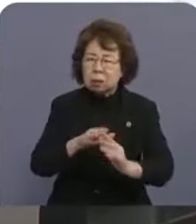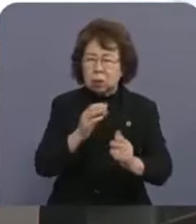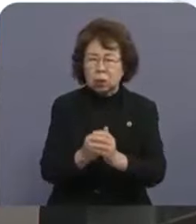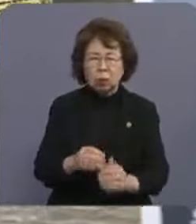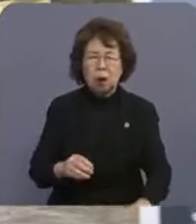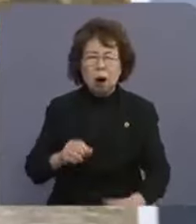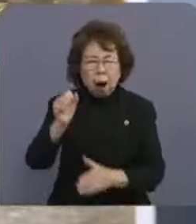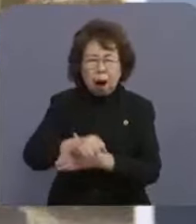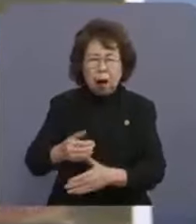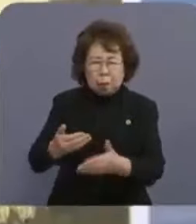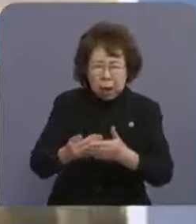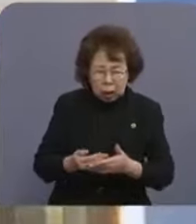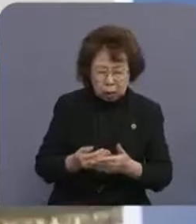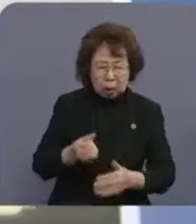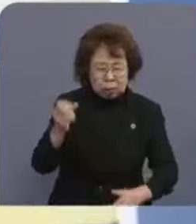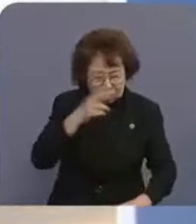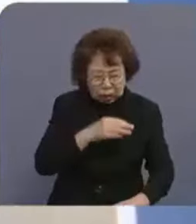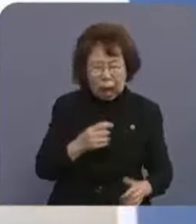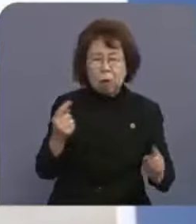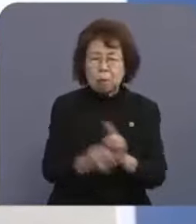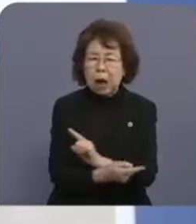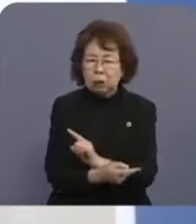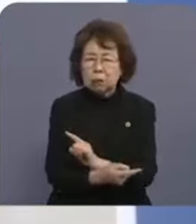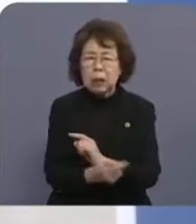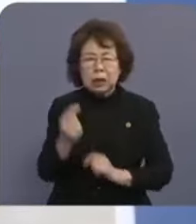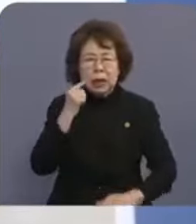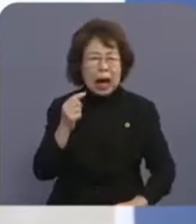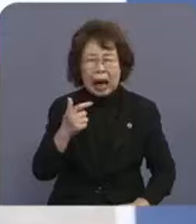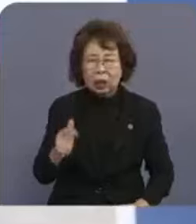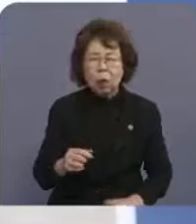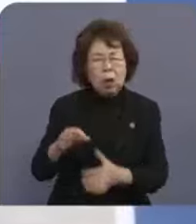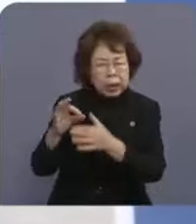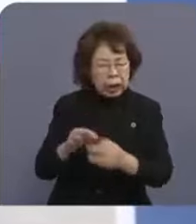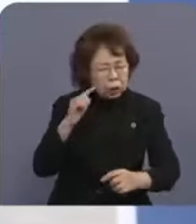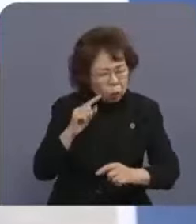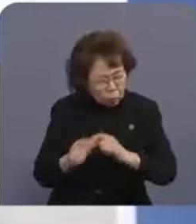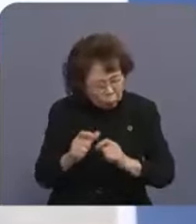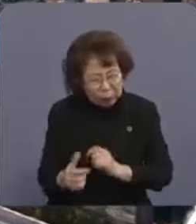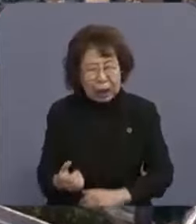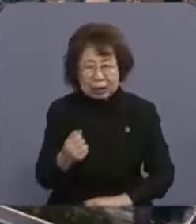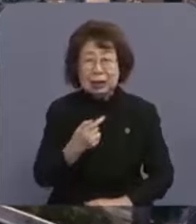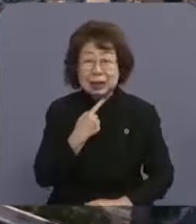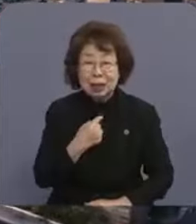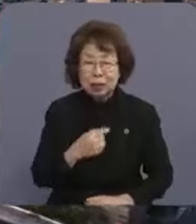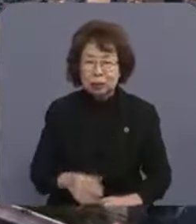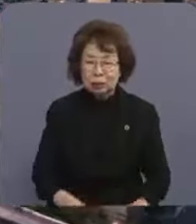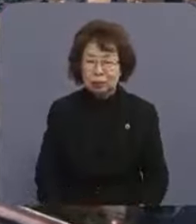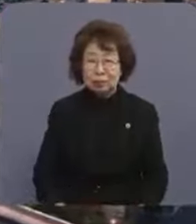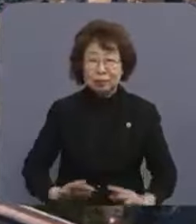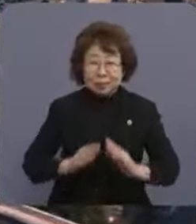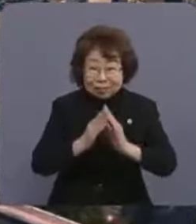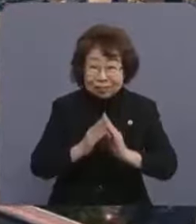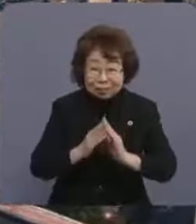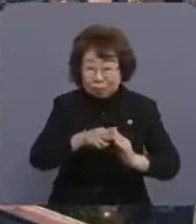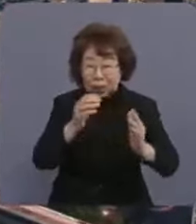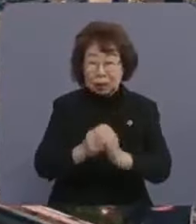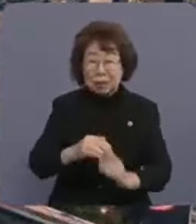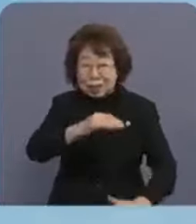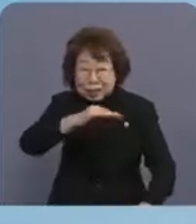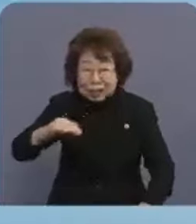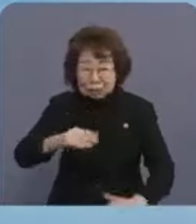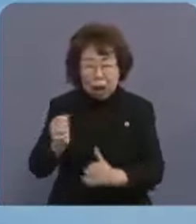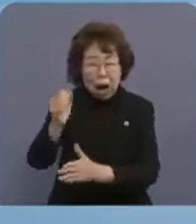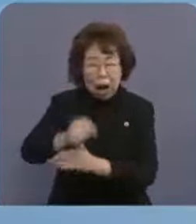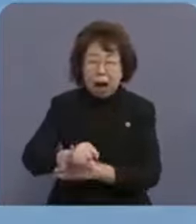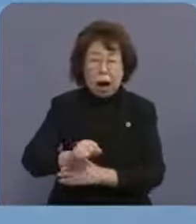거고. 허가가 떨어지니까 바뀌었다 생각하는 게 아니고 계속 고민했던 거죠. 시공상 어려움으로 기존